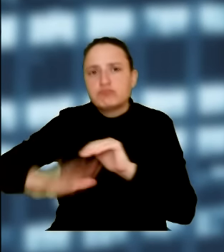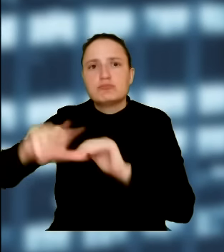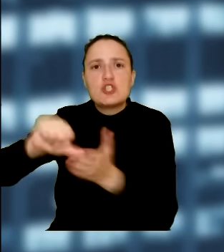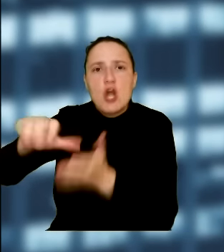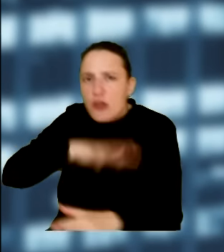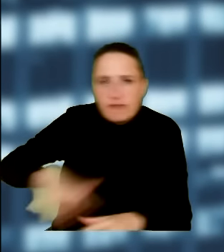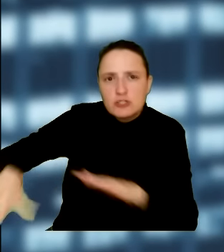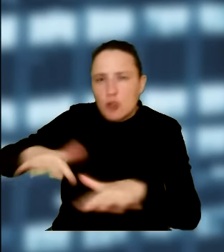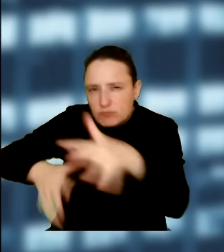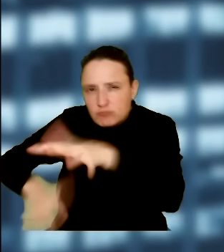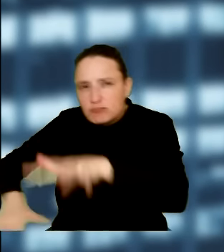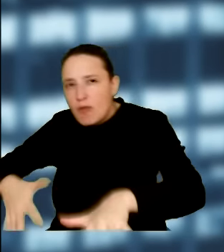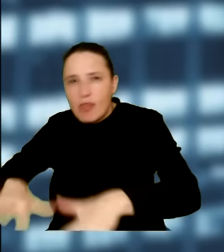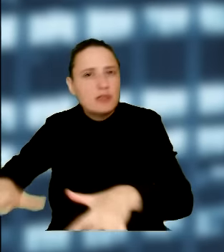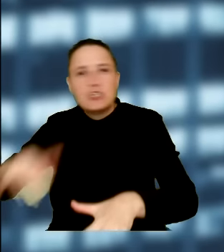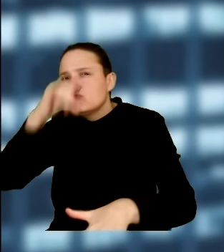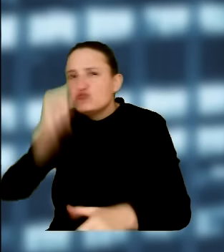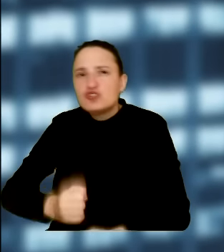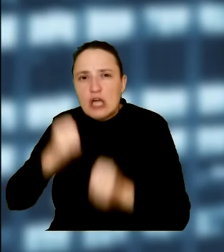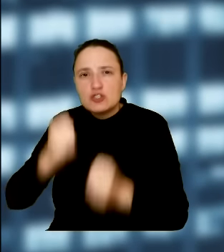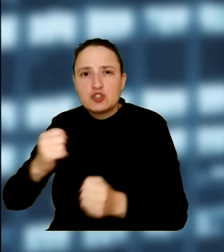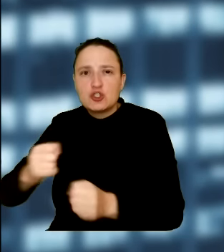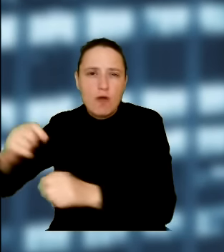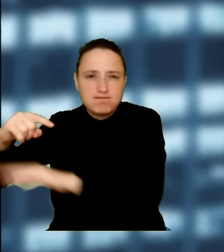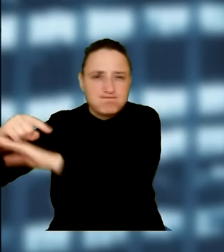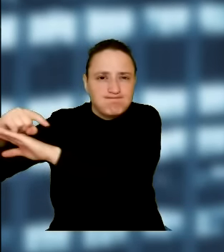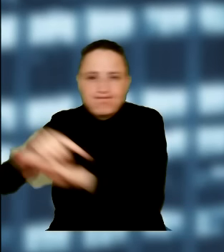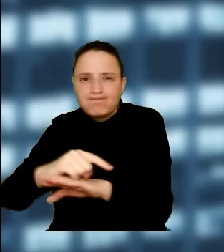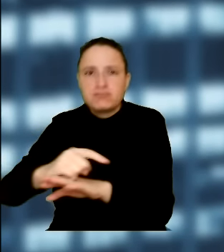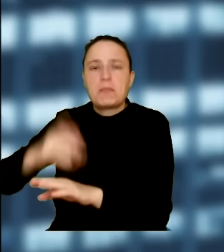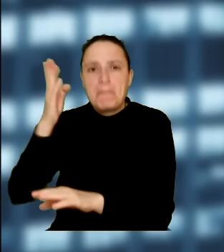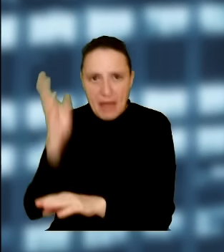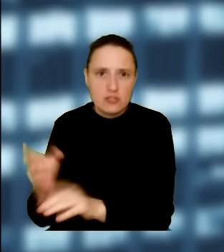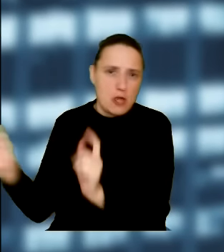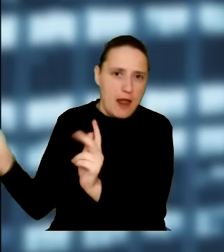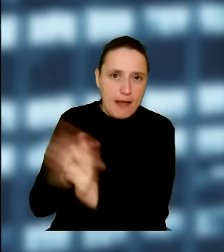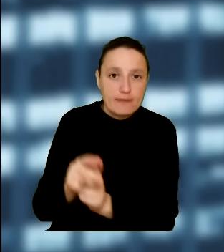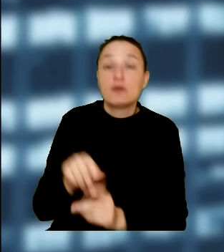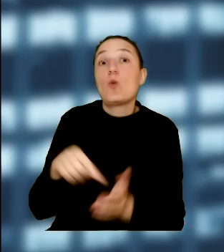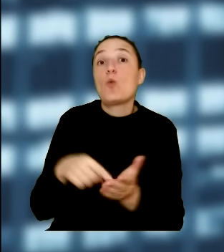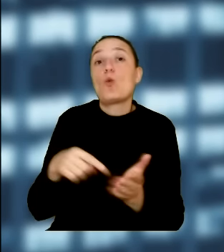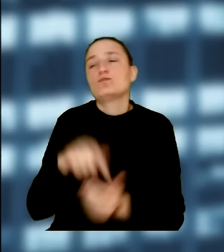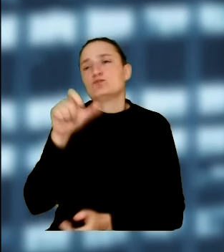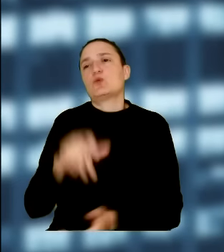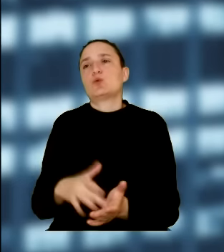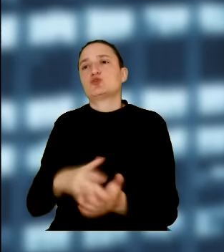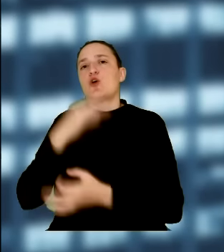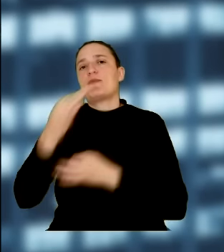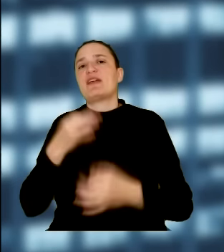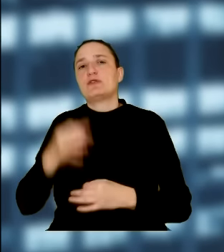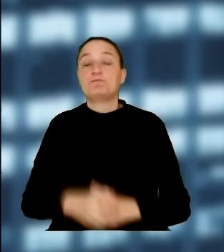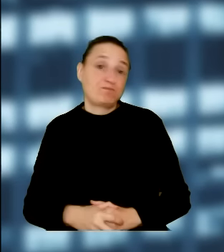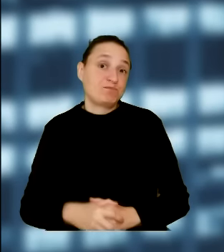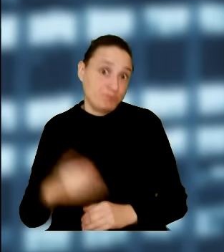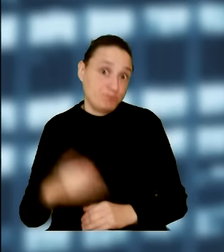że ta granica będzie nie do przejścia dla potencjalnego wroga. Tak mówił Tusk i zapowiedział, że na ten cel ma